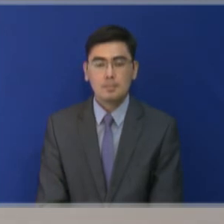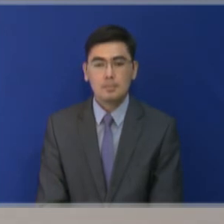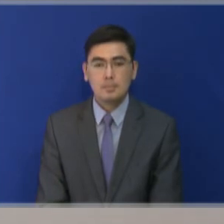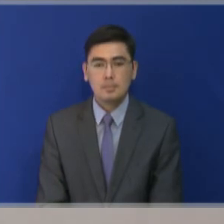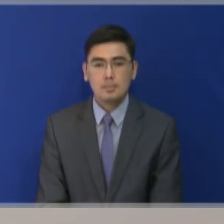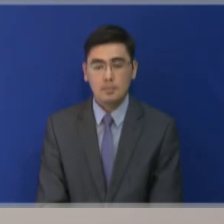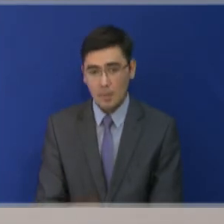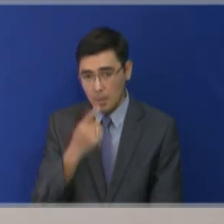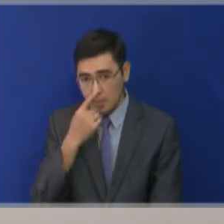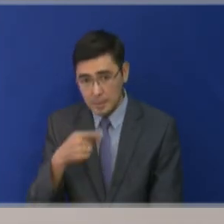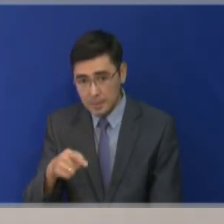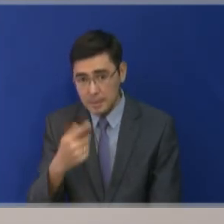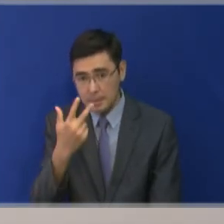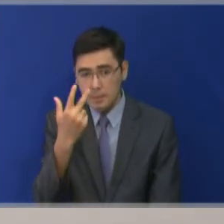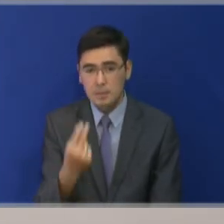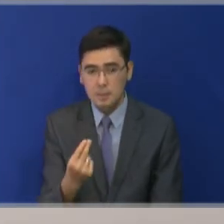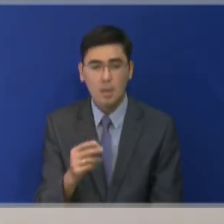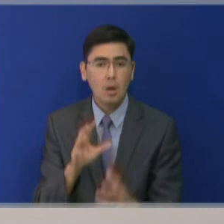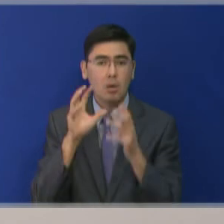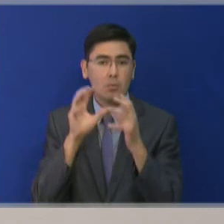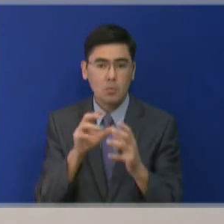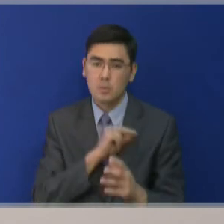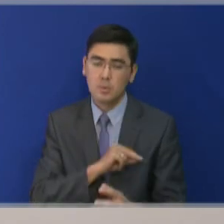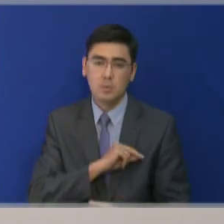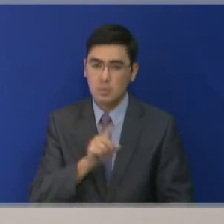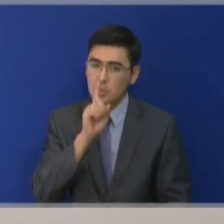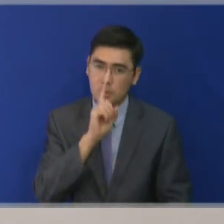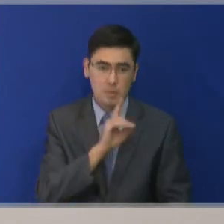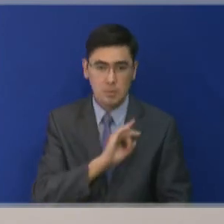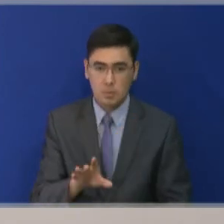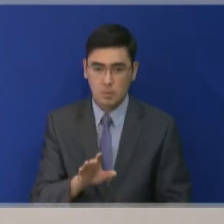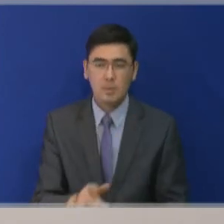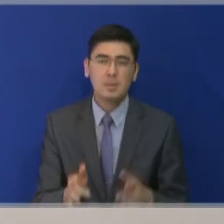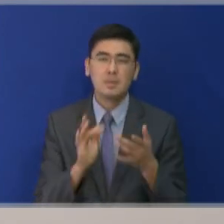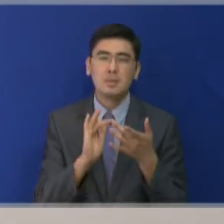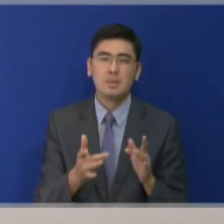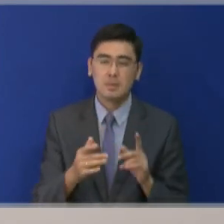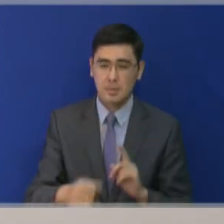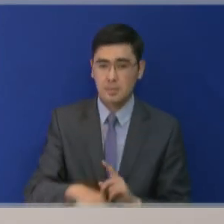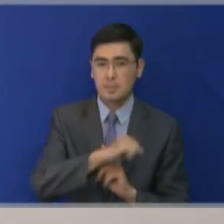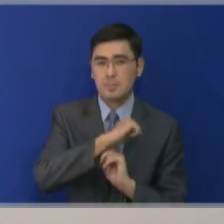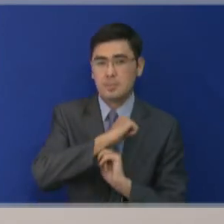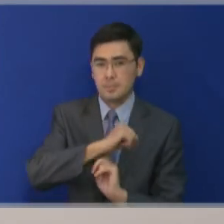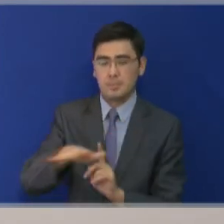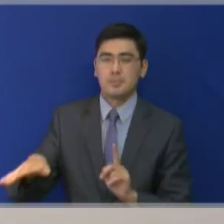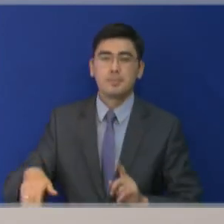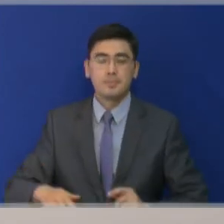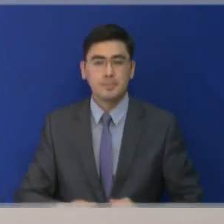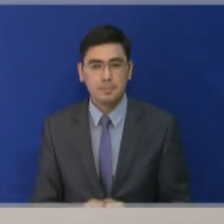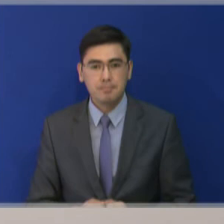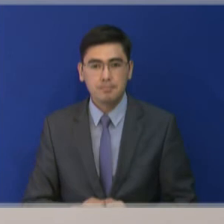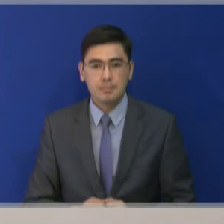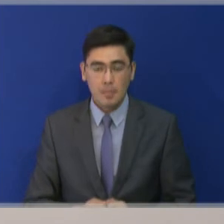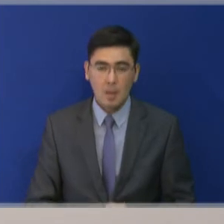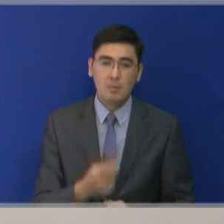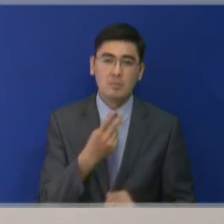Алдағы 3 күнде Семейде автобустар жүрмейді. Бұл туралы әлеуметтік желідегі парақшасында Семей бас автопаркі хабарлады. Хабарламада айтылғандай,